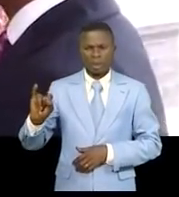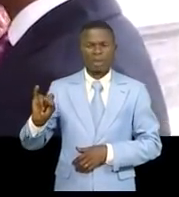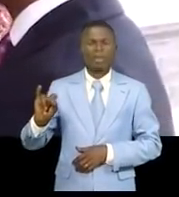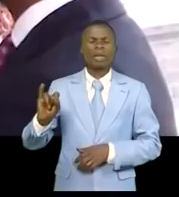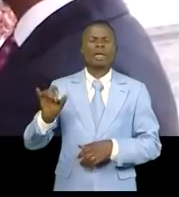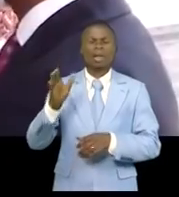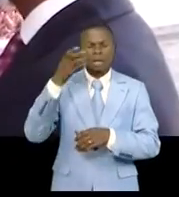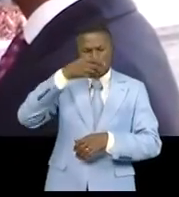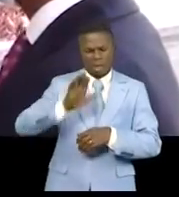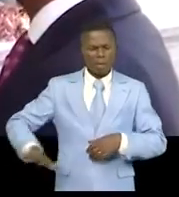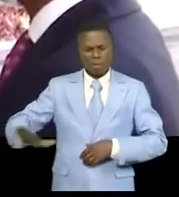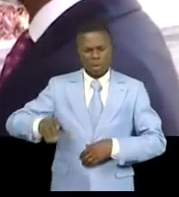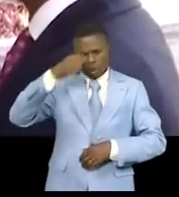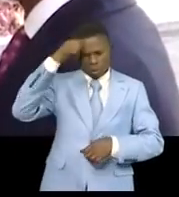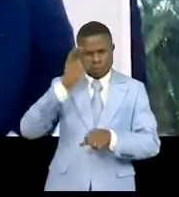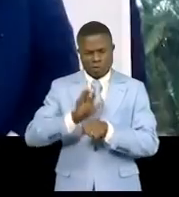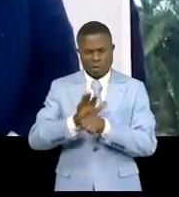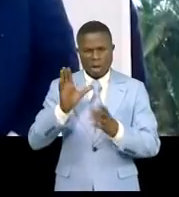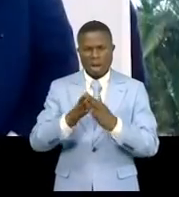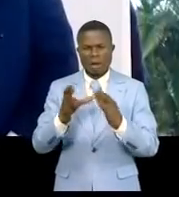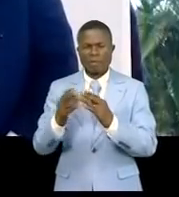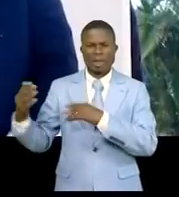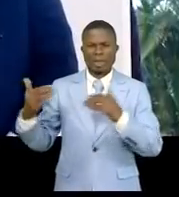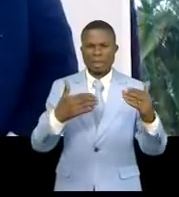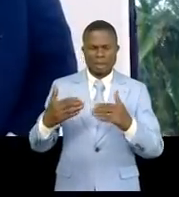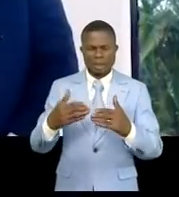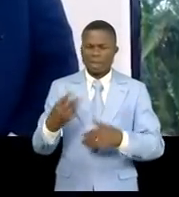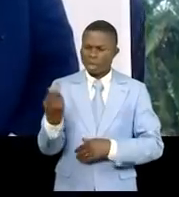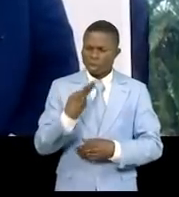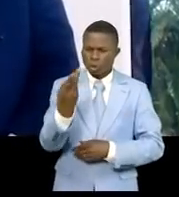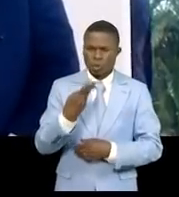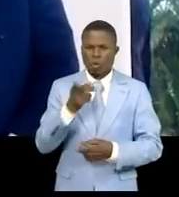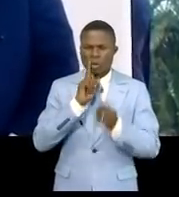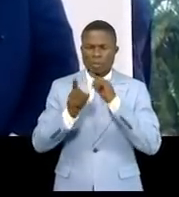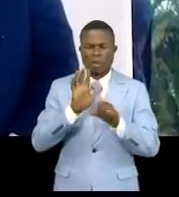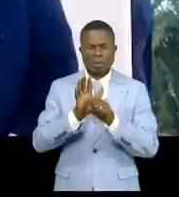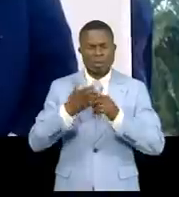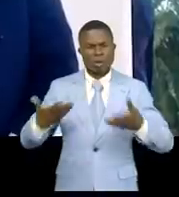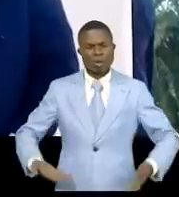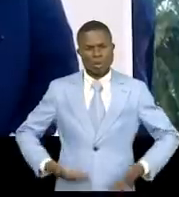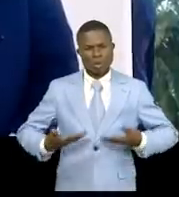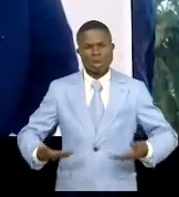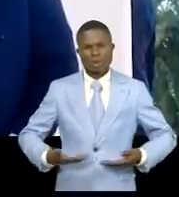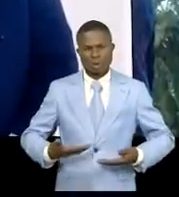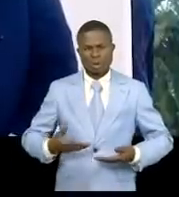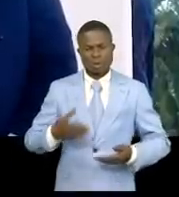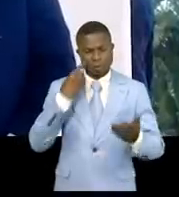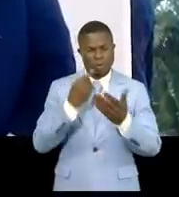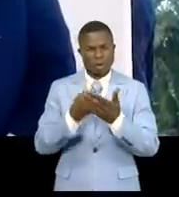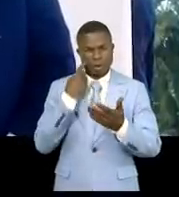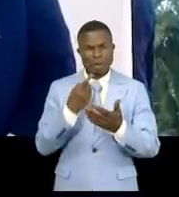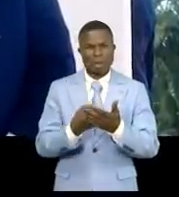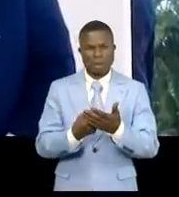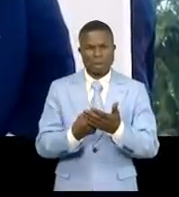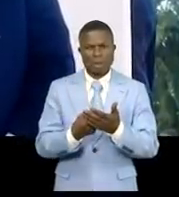énormément souffert des affres de la guerre. Dans nos discussions, nous avons été heureux de constater qu'il